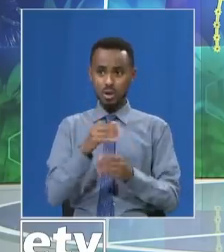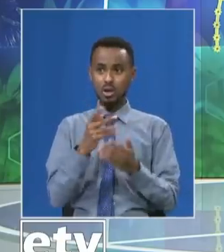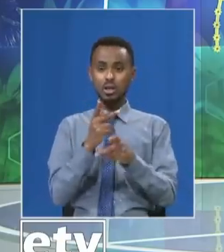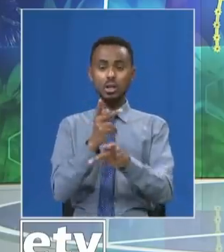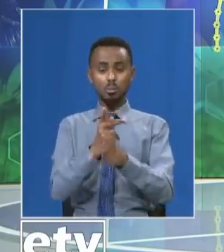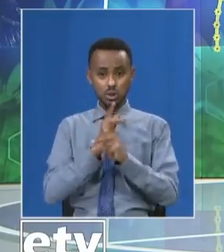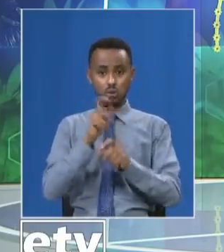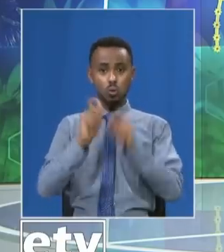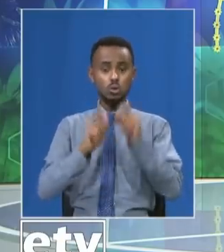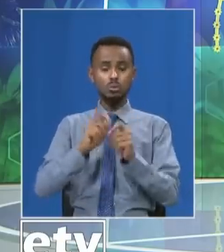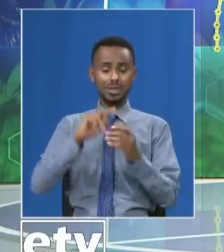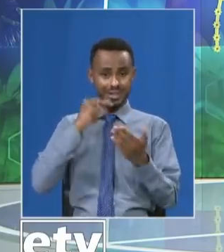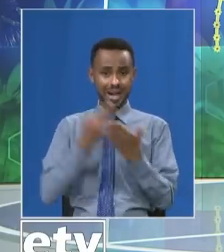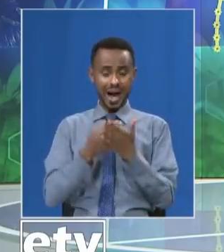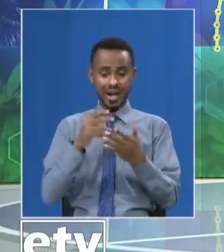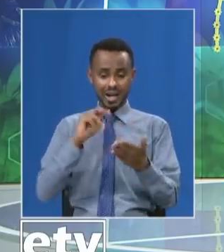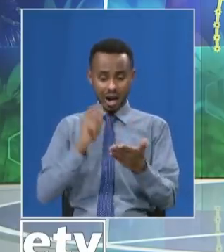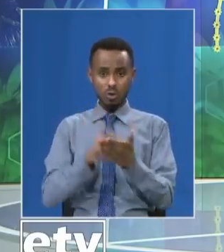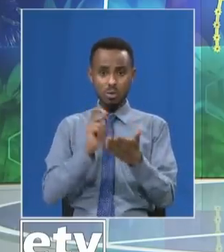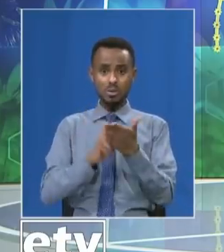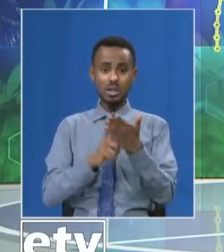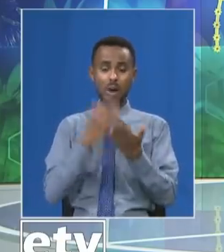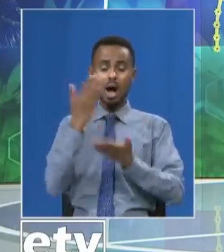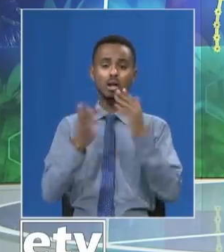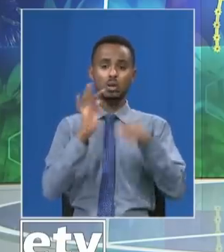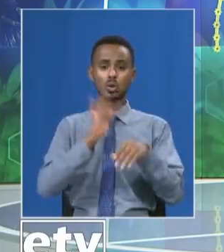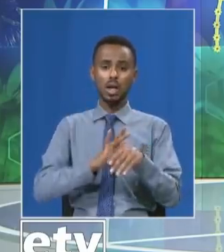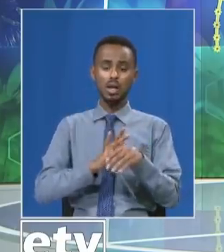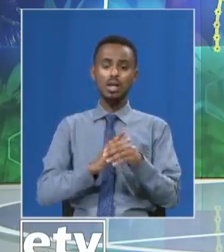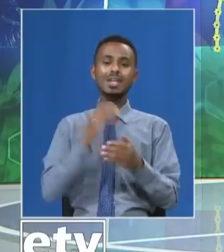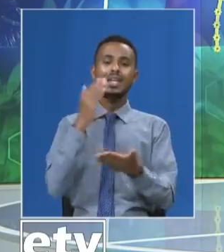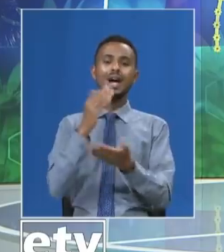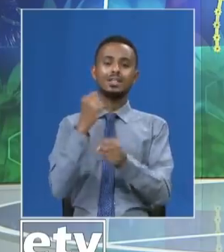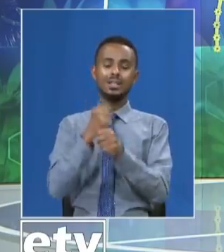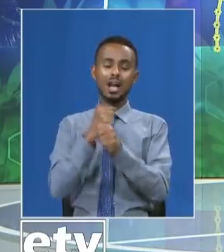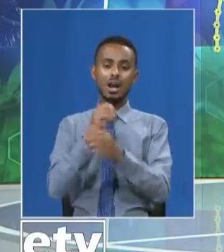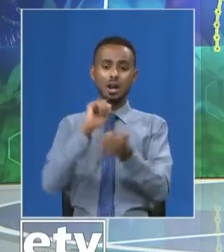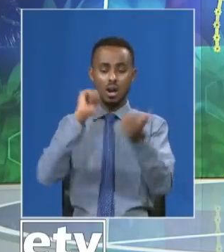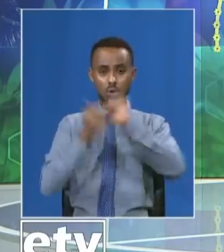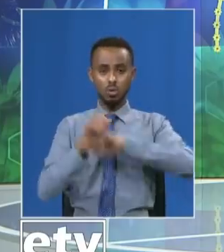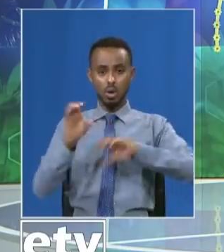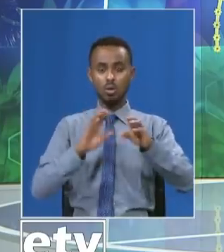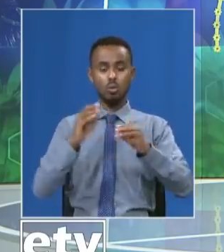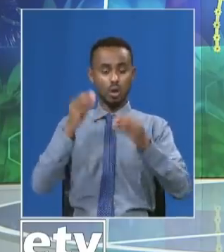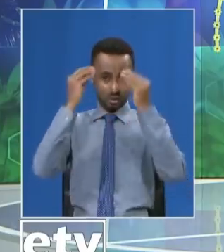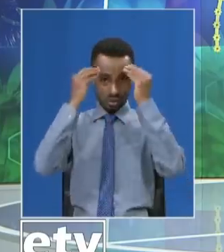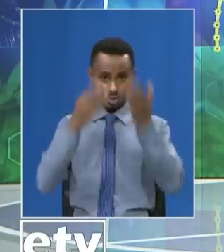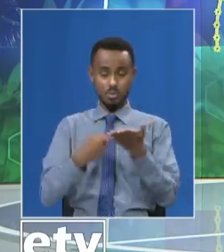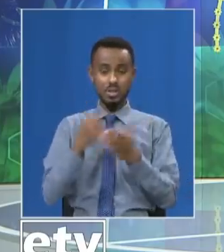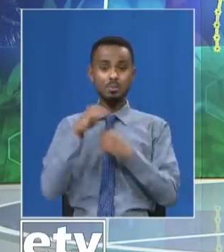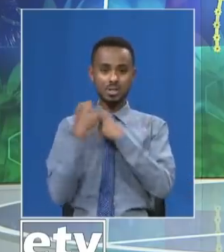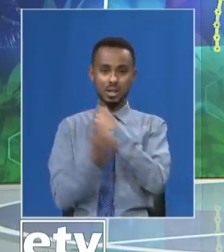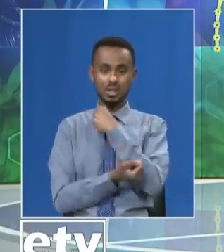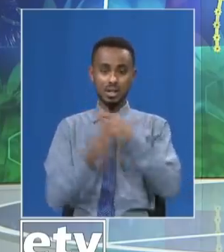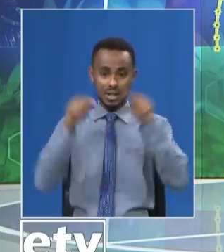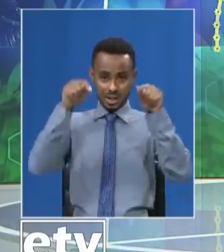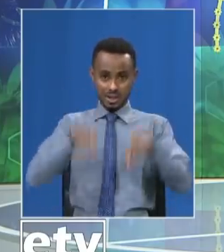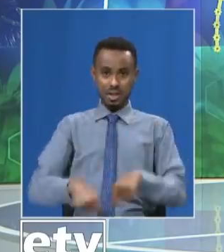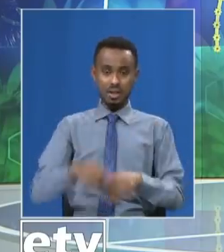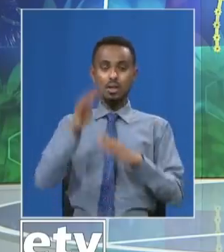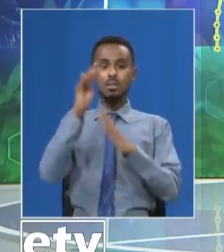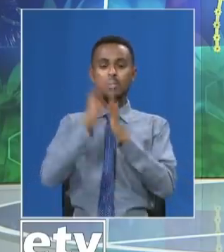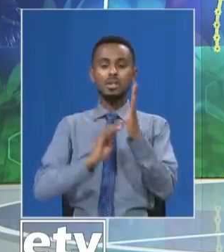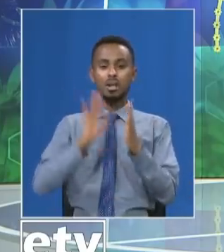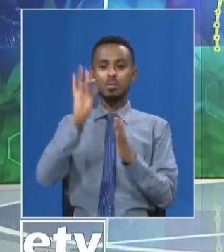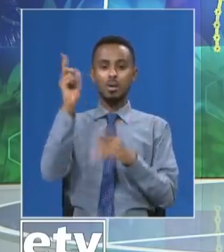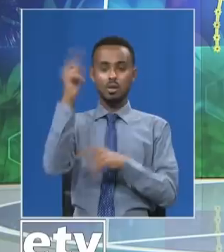የብድር ውሎችን ሰነድ አረጋግጦ የመመዝገብ አገልግሎት ላይ የአሰራር ለውጥ ማድረጉን አስታወቀው። በዚህ መሰረት ከዛሬ መስከረም